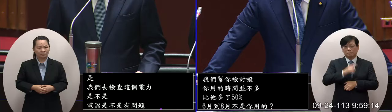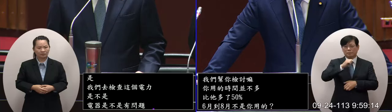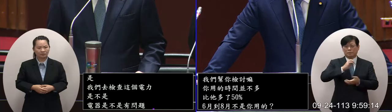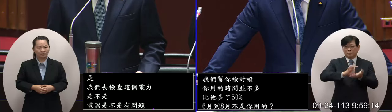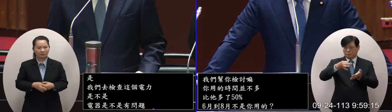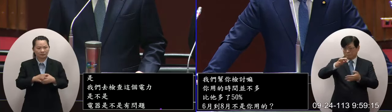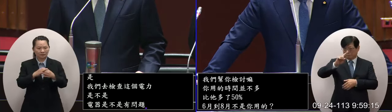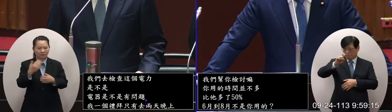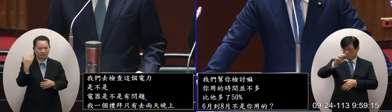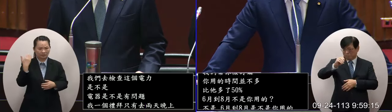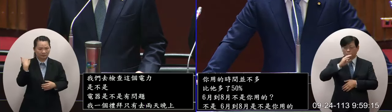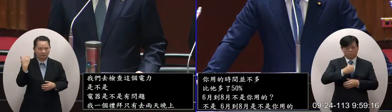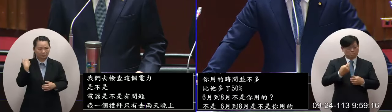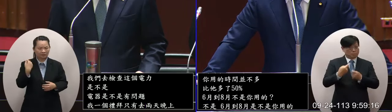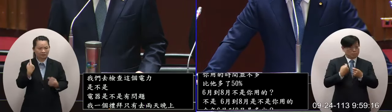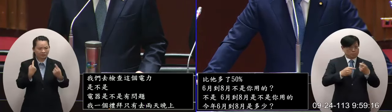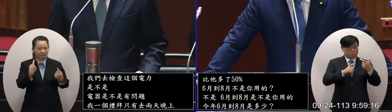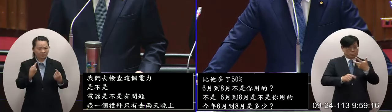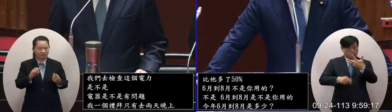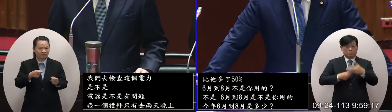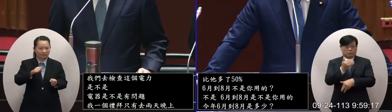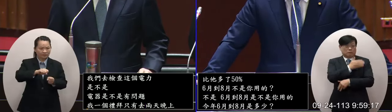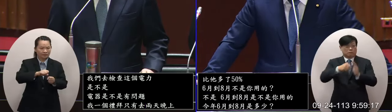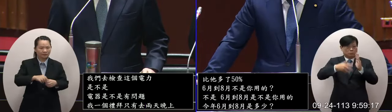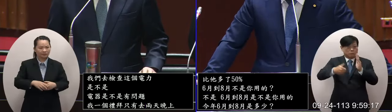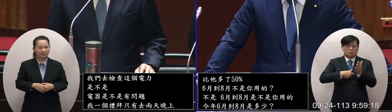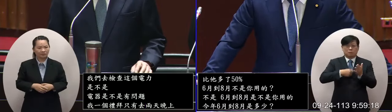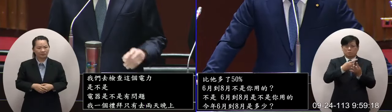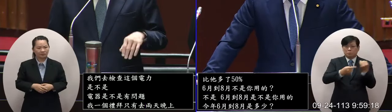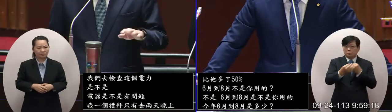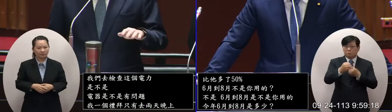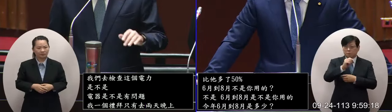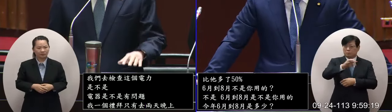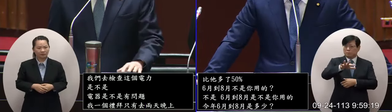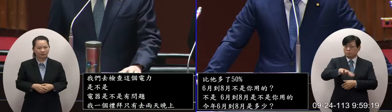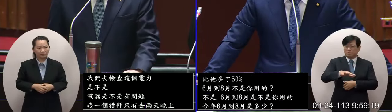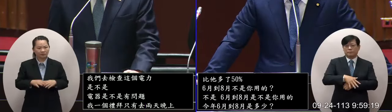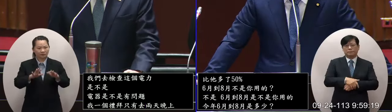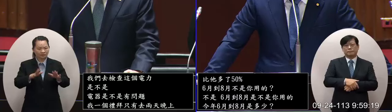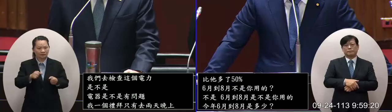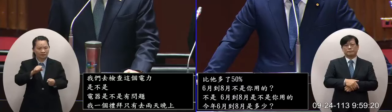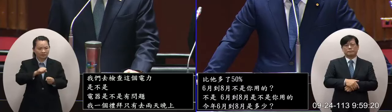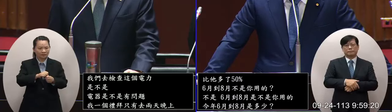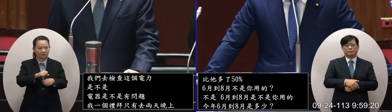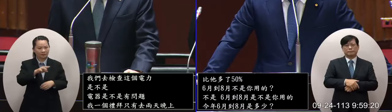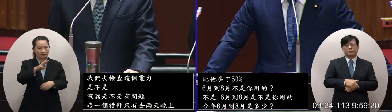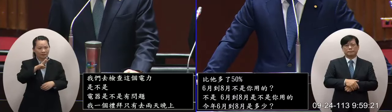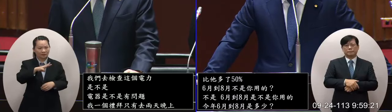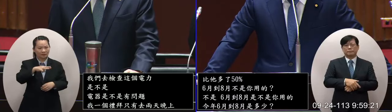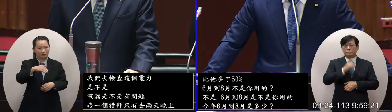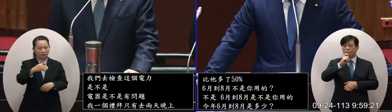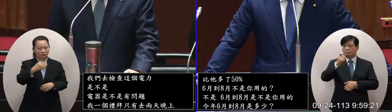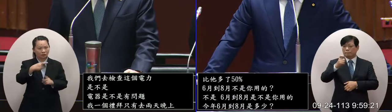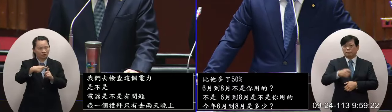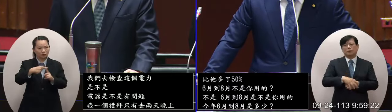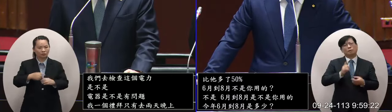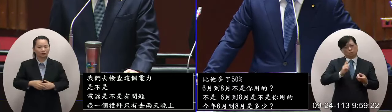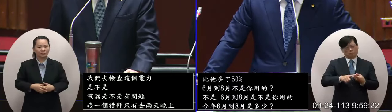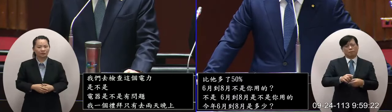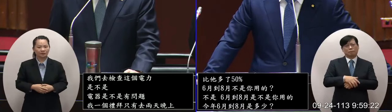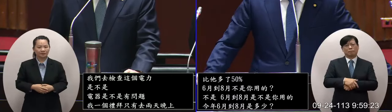150000 比过去多 了。那去年六月到八月，陈建仁花多少度？15000度。 今年多了3900。 100000，对